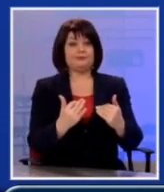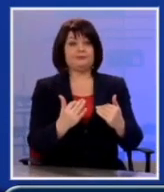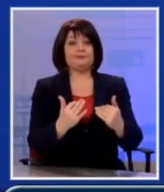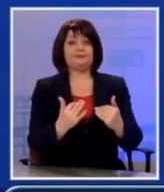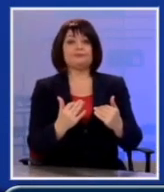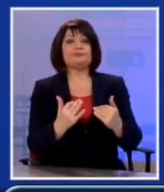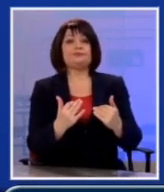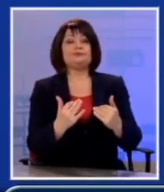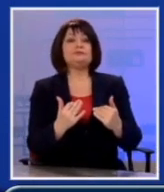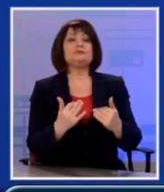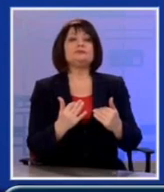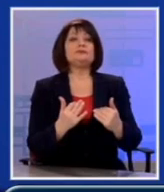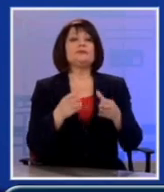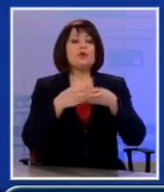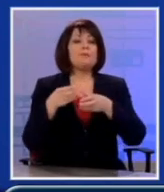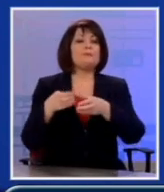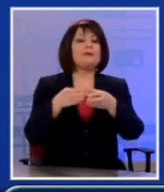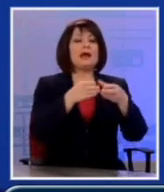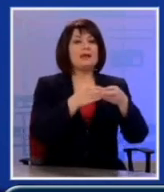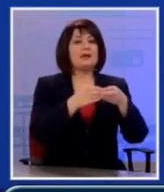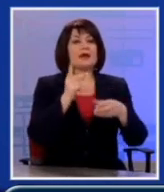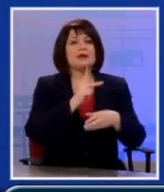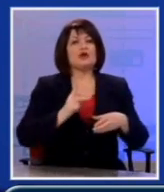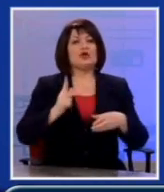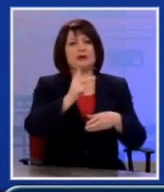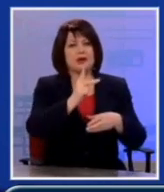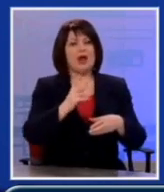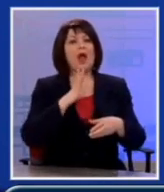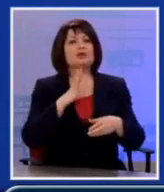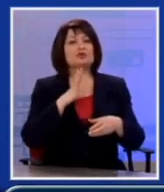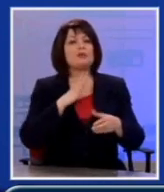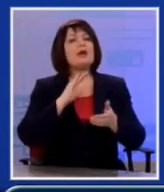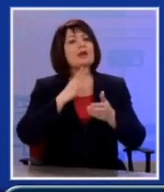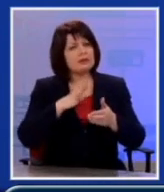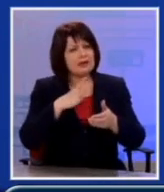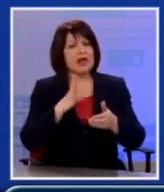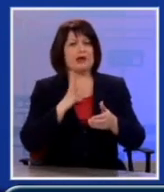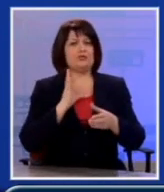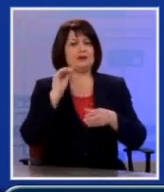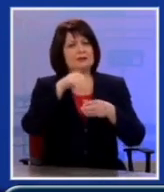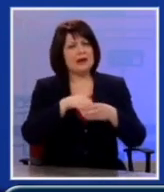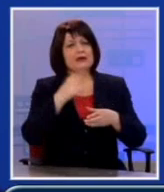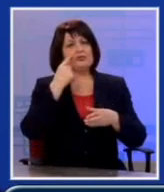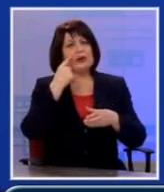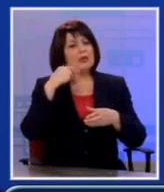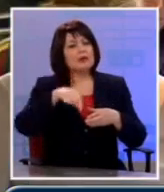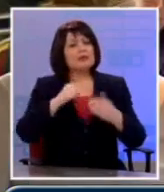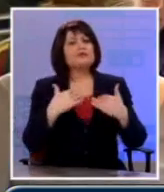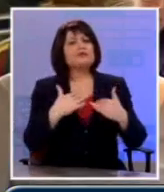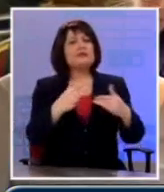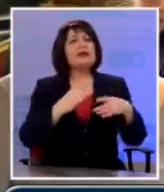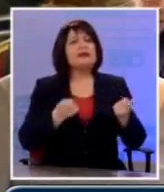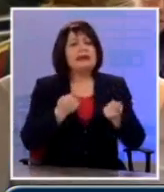στις κοινωνικές ομάδες και κατηγορίες που θέλουν να παρέμβουν στο Κοινοβούλιο.